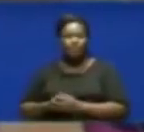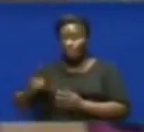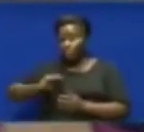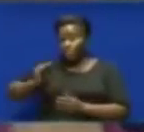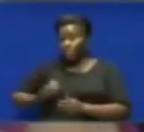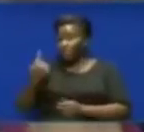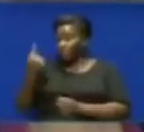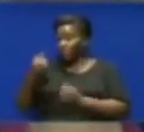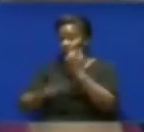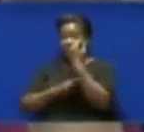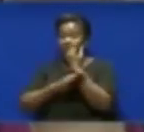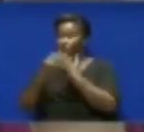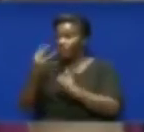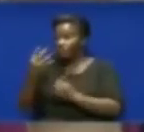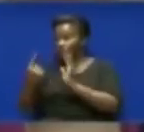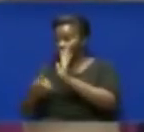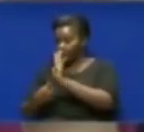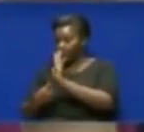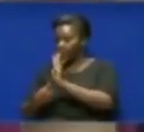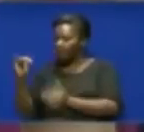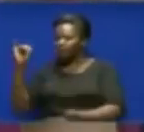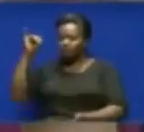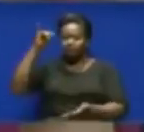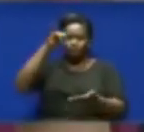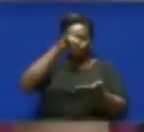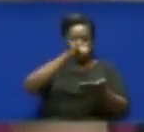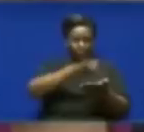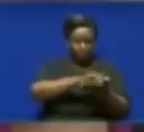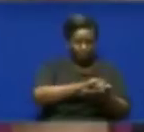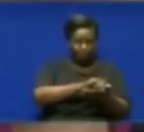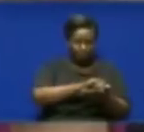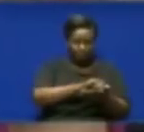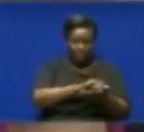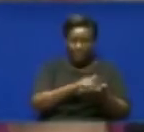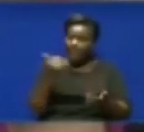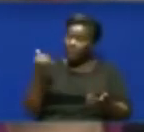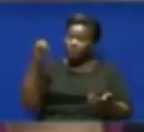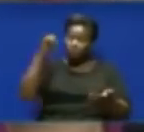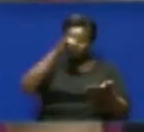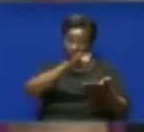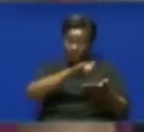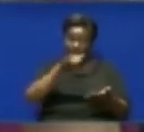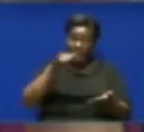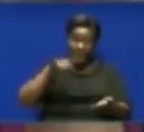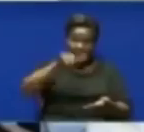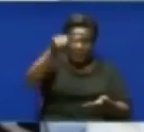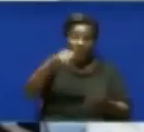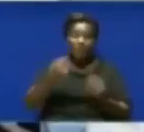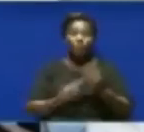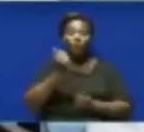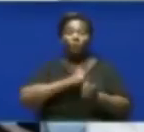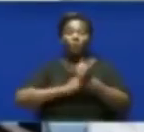wa miaka 46 ambaye aliwasili nchini na ndege ya Rwandan Air akitokea nchini